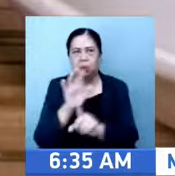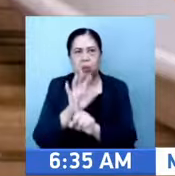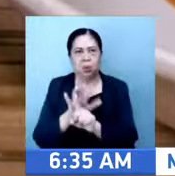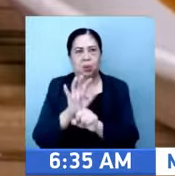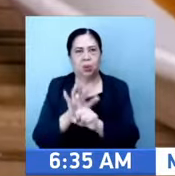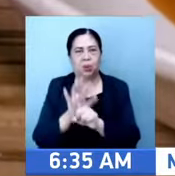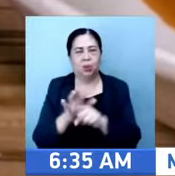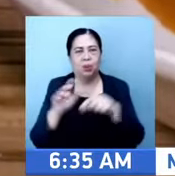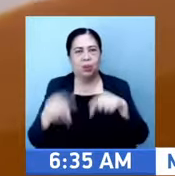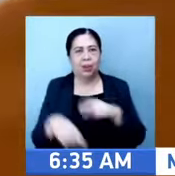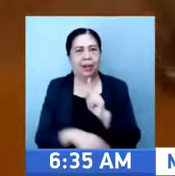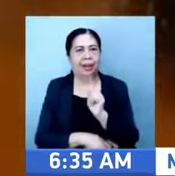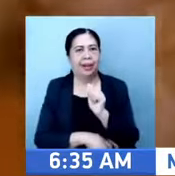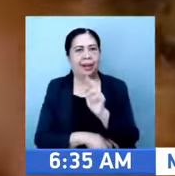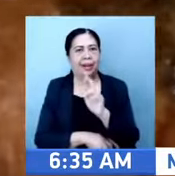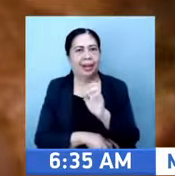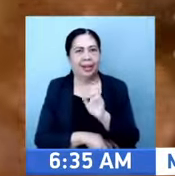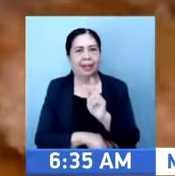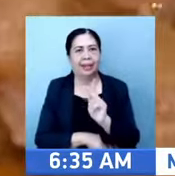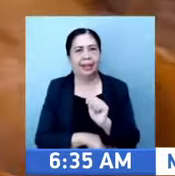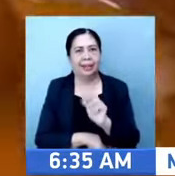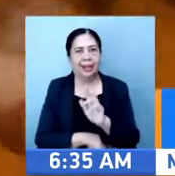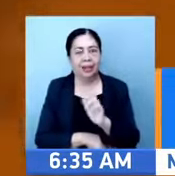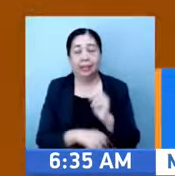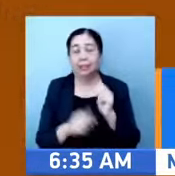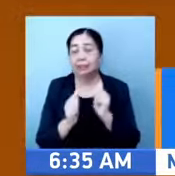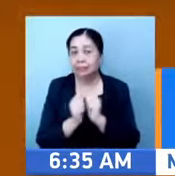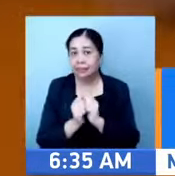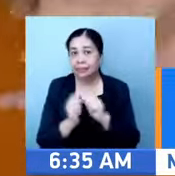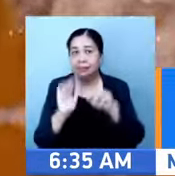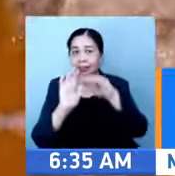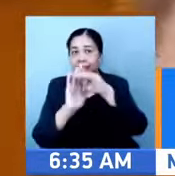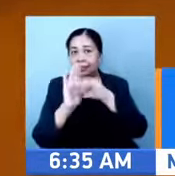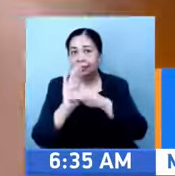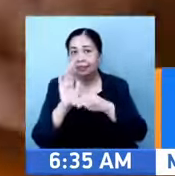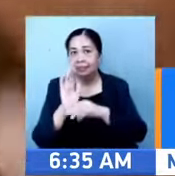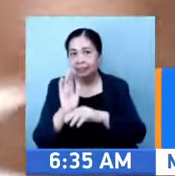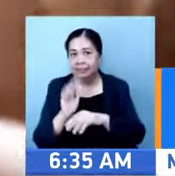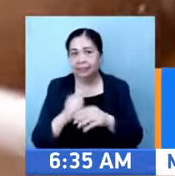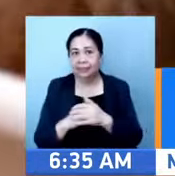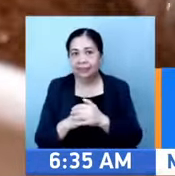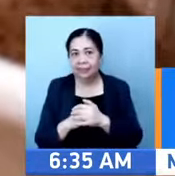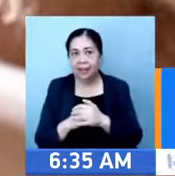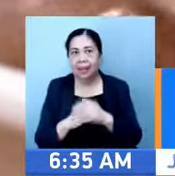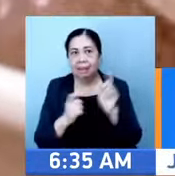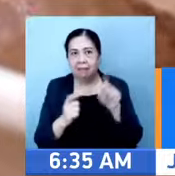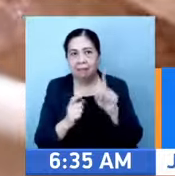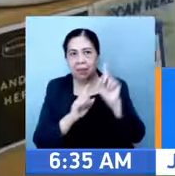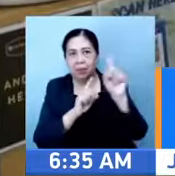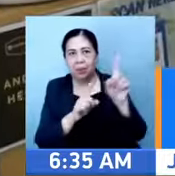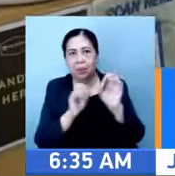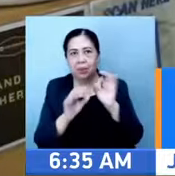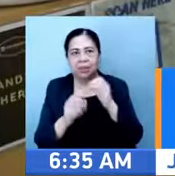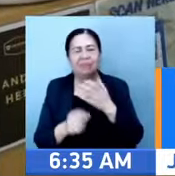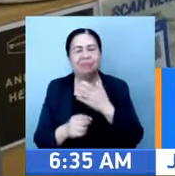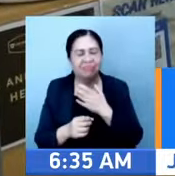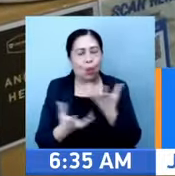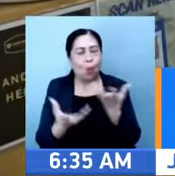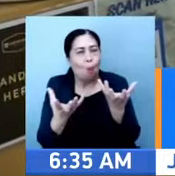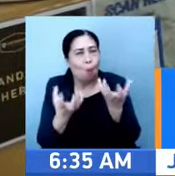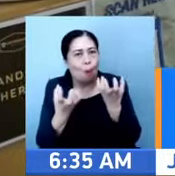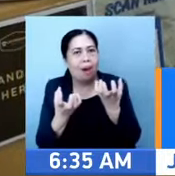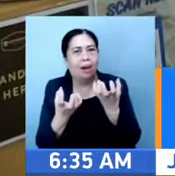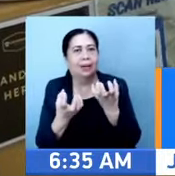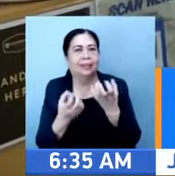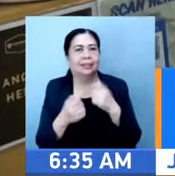kare-kare ngayon. At syempre, isasama natin dun sa listahan natin sa mga go-to places kapag nagkikrave tayo talaga ng classic na kare-kare.